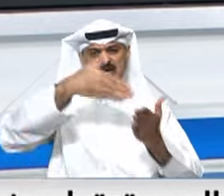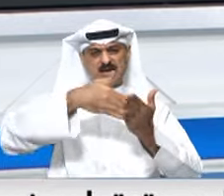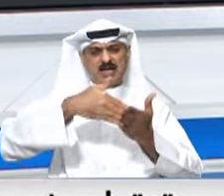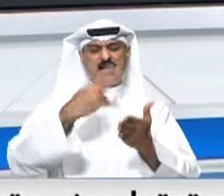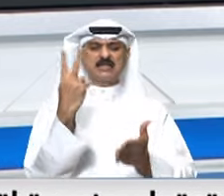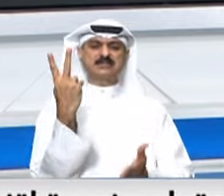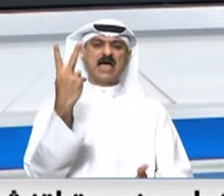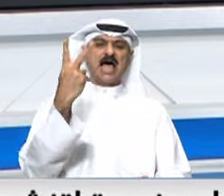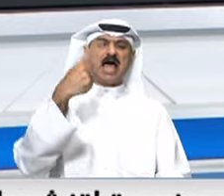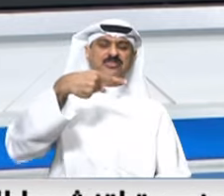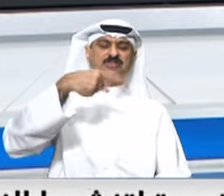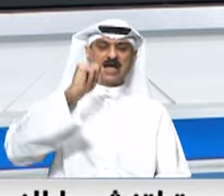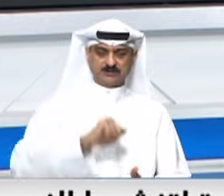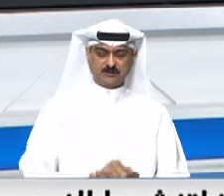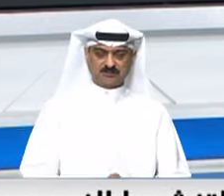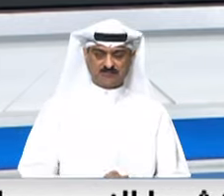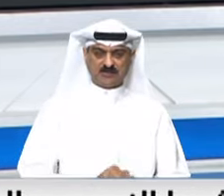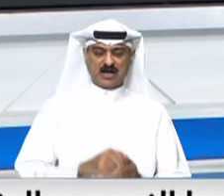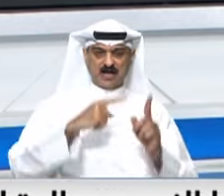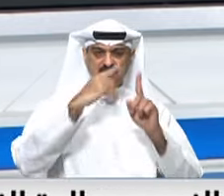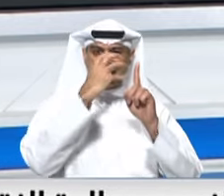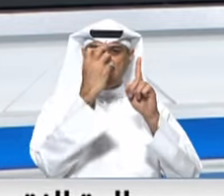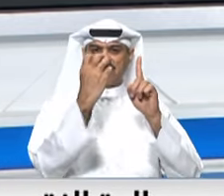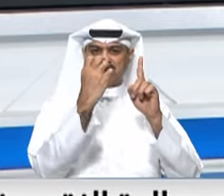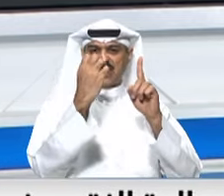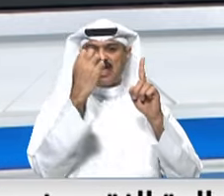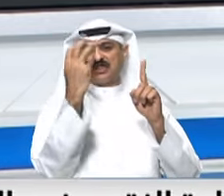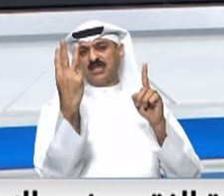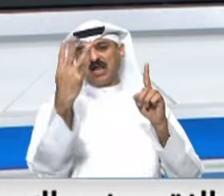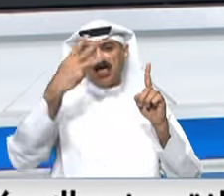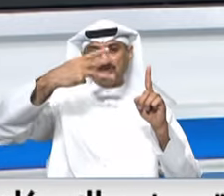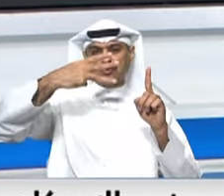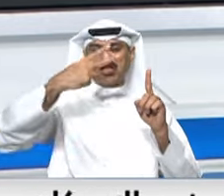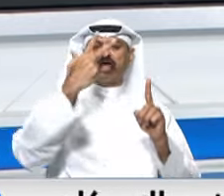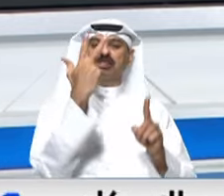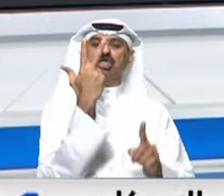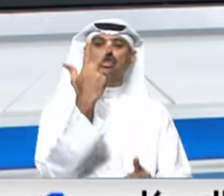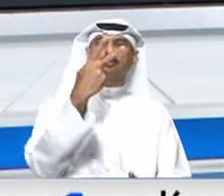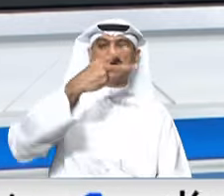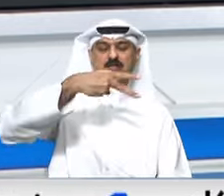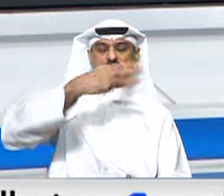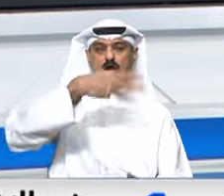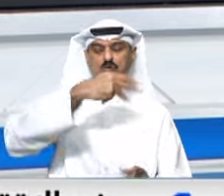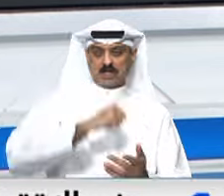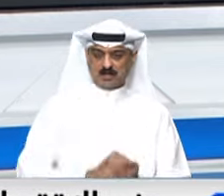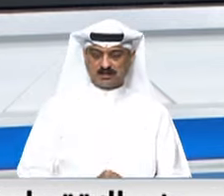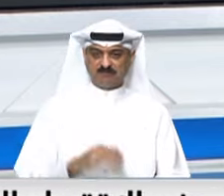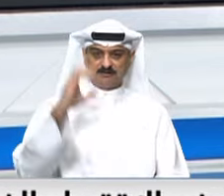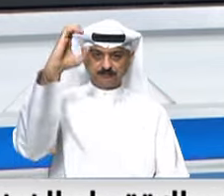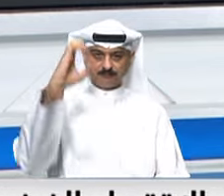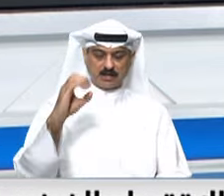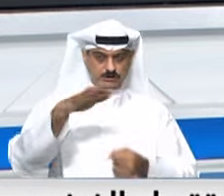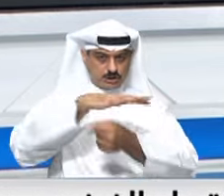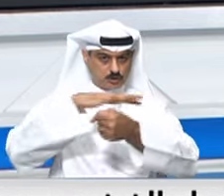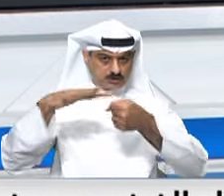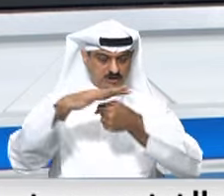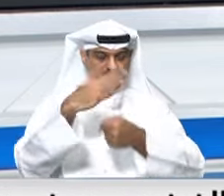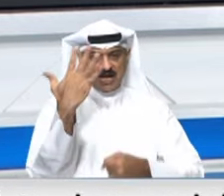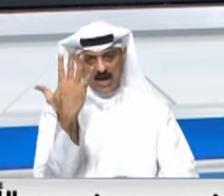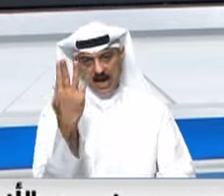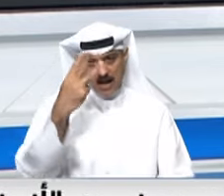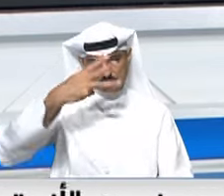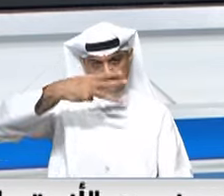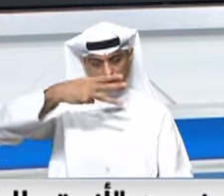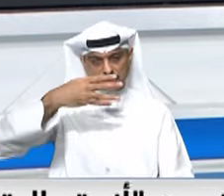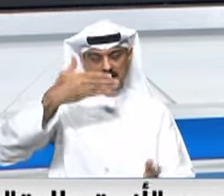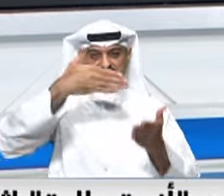تتراوح ما بين ال 33 الى ال 38 درجه مئويه في اغلب المناطق اما السواحل الجنوبيه والجزر تتراوح ما بين 35